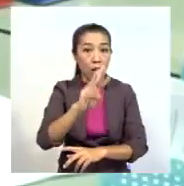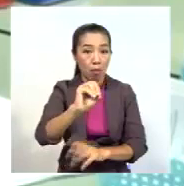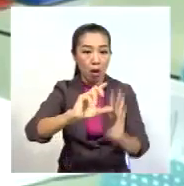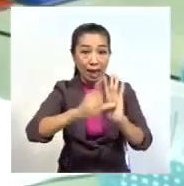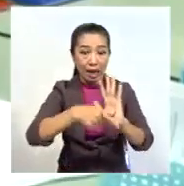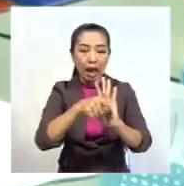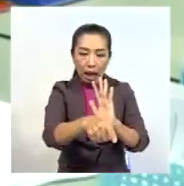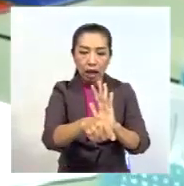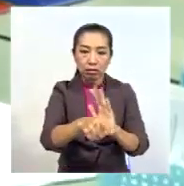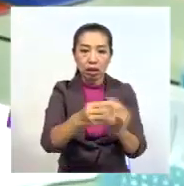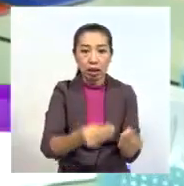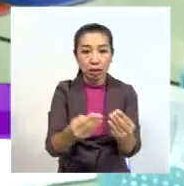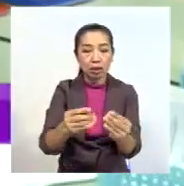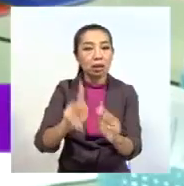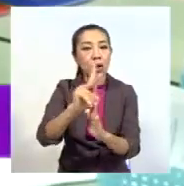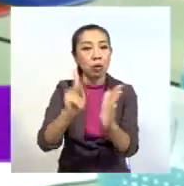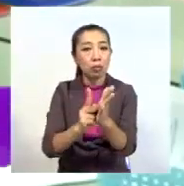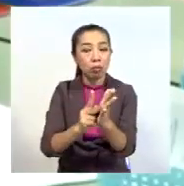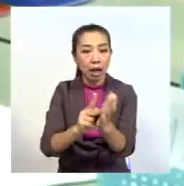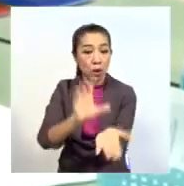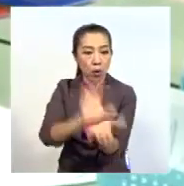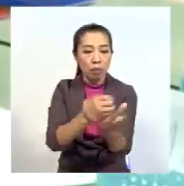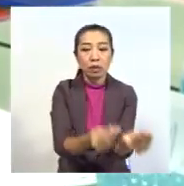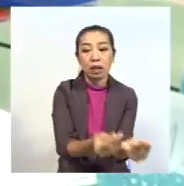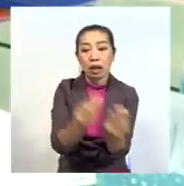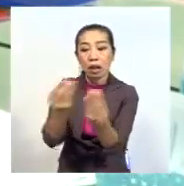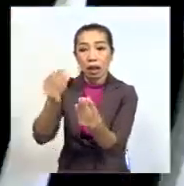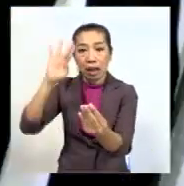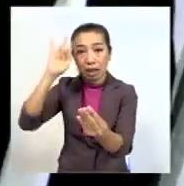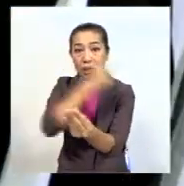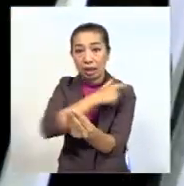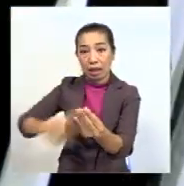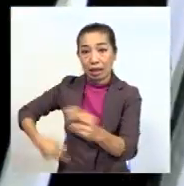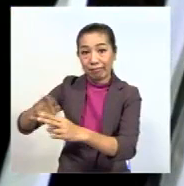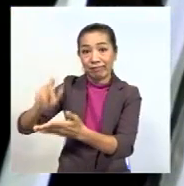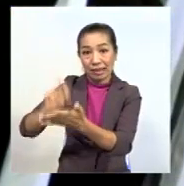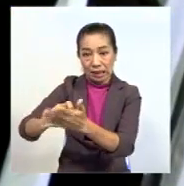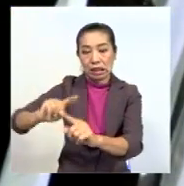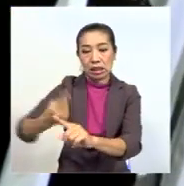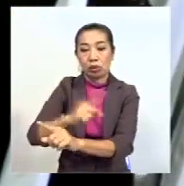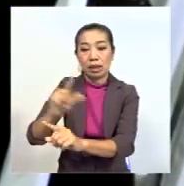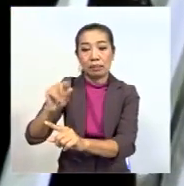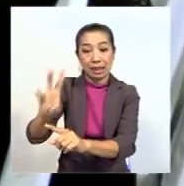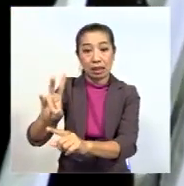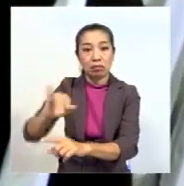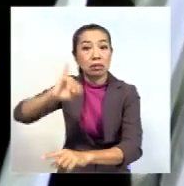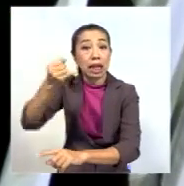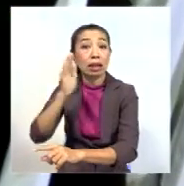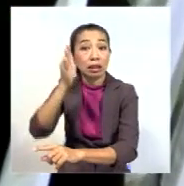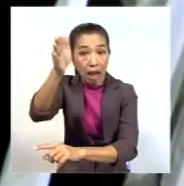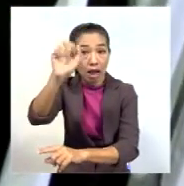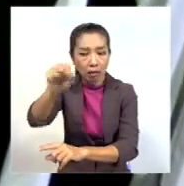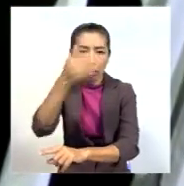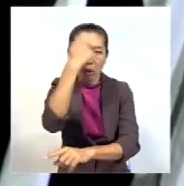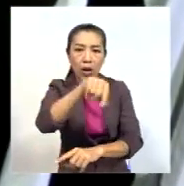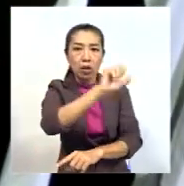ขาจะนำร่างงบประมาณขึ้นทูลเกล้าทูลกระหม่อมถวายในช่วงของวันที่27มกราคมหรือว่าวันจันทร์หน้าค่ะหลังจาก